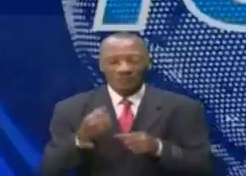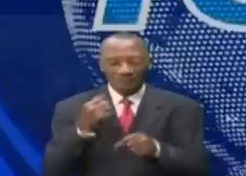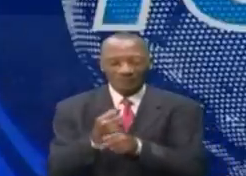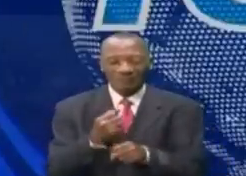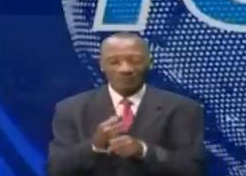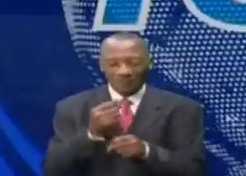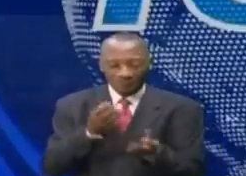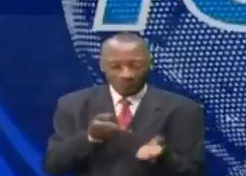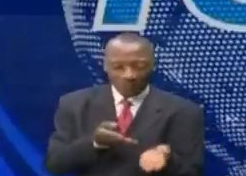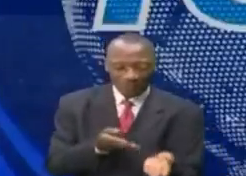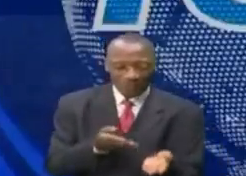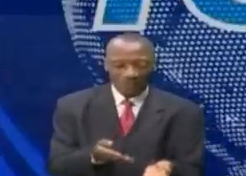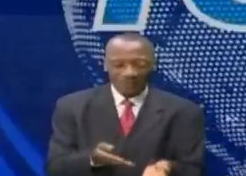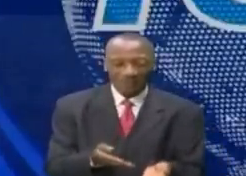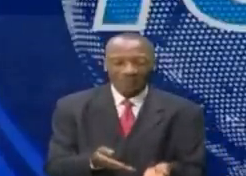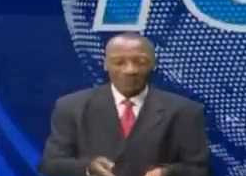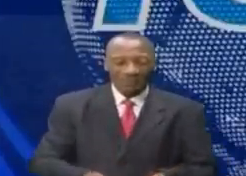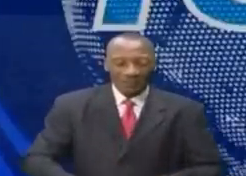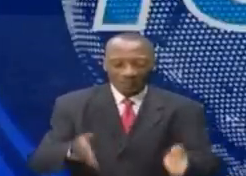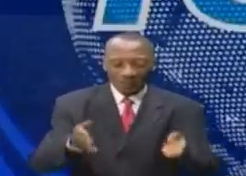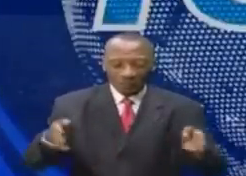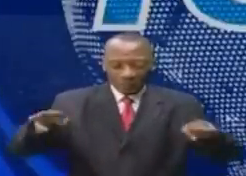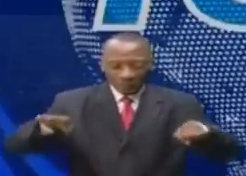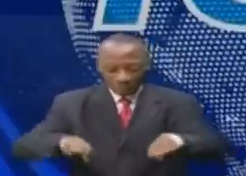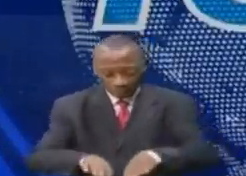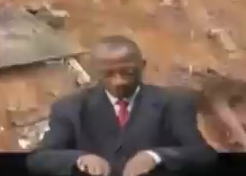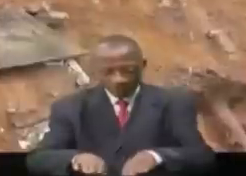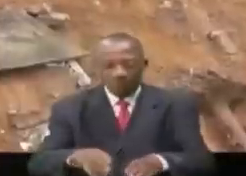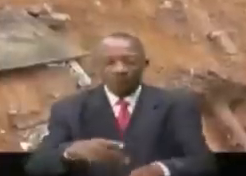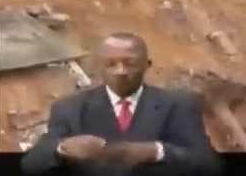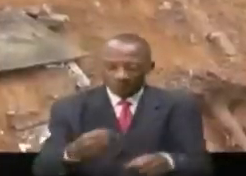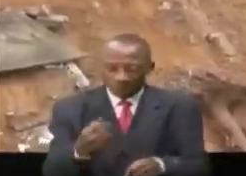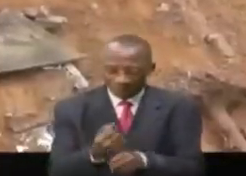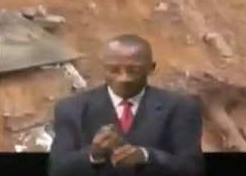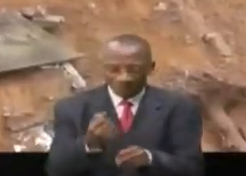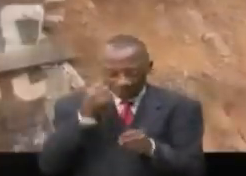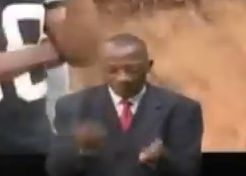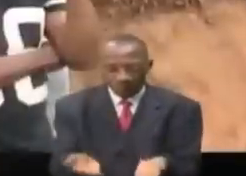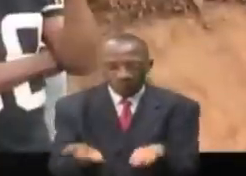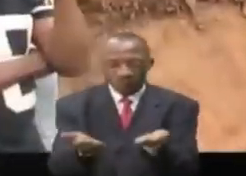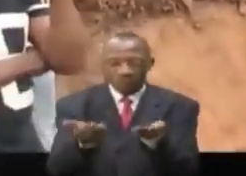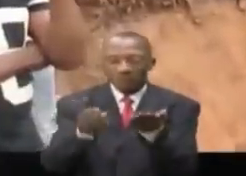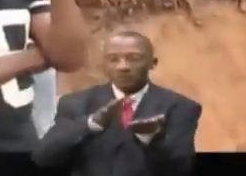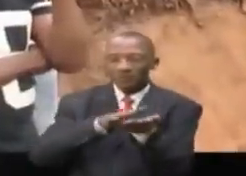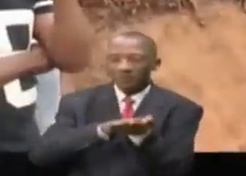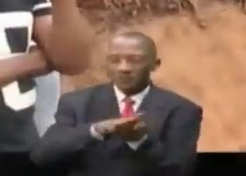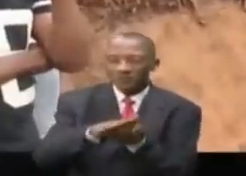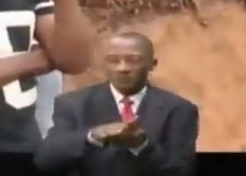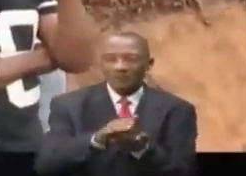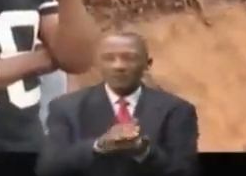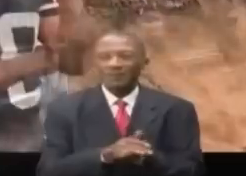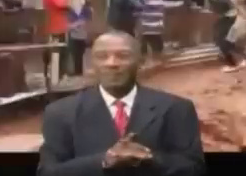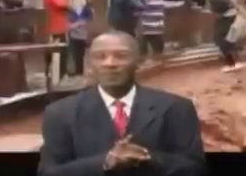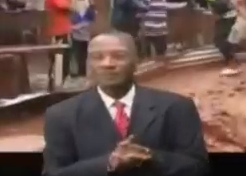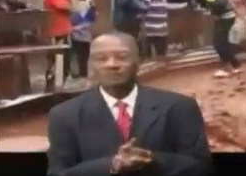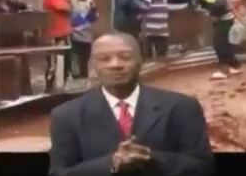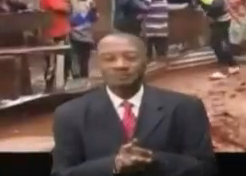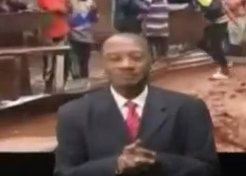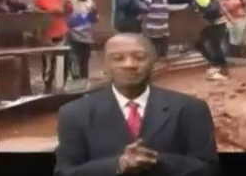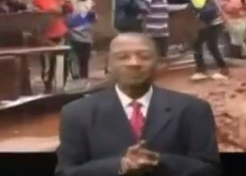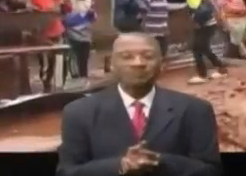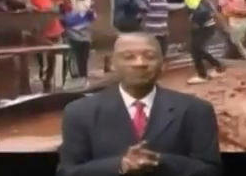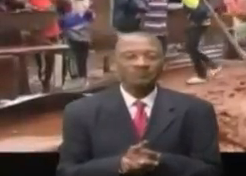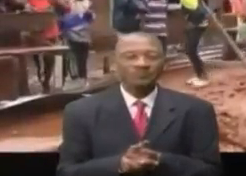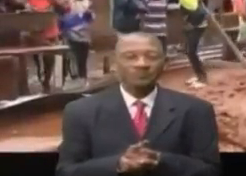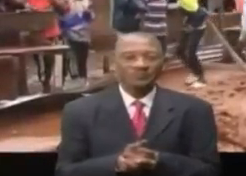Une histoire relatée par Franklin et Claire Kalomba. Ce monstre béant qui a englouti nombreux édifices